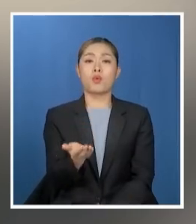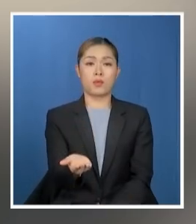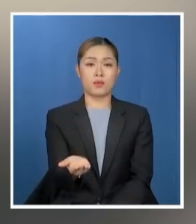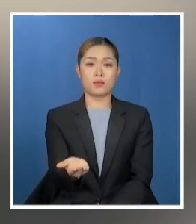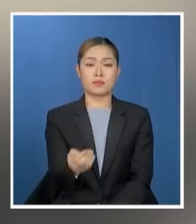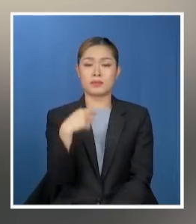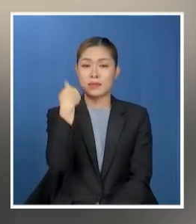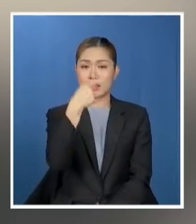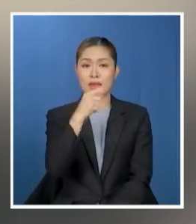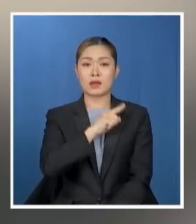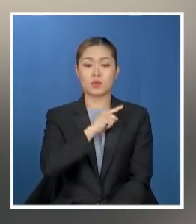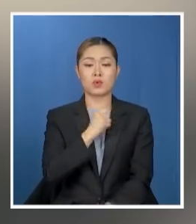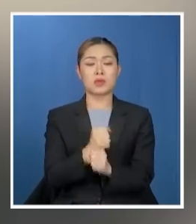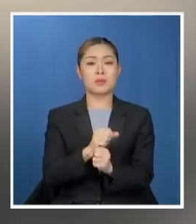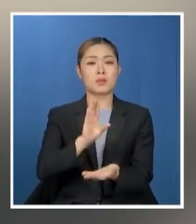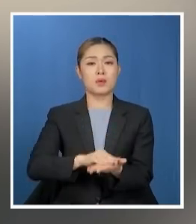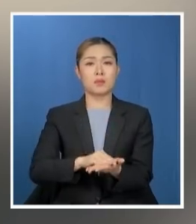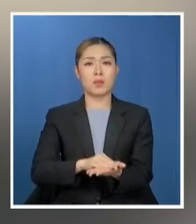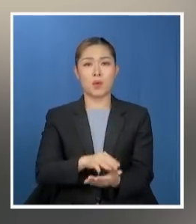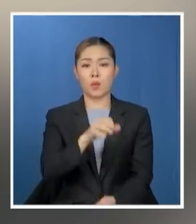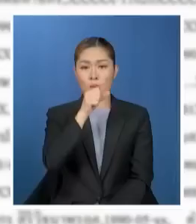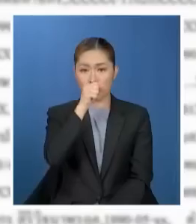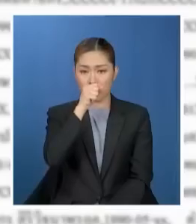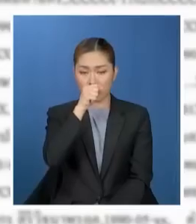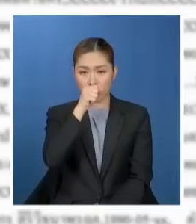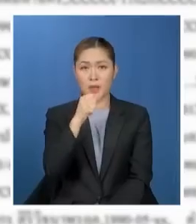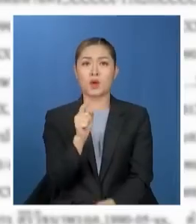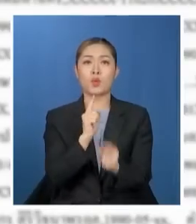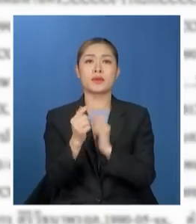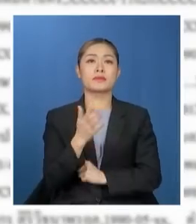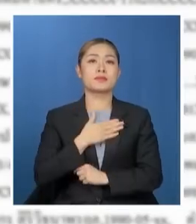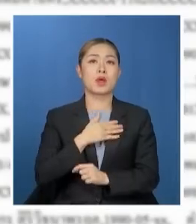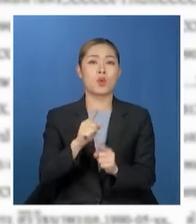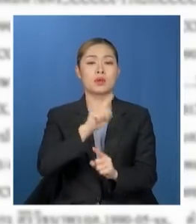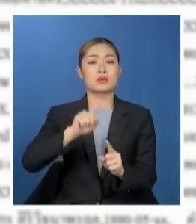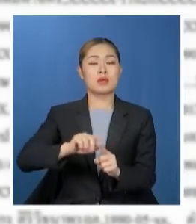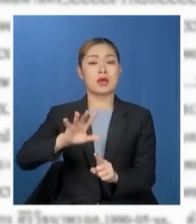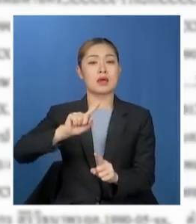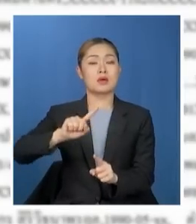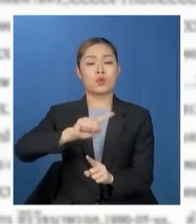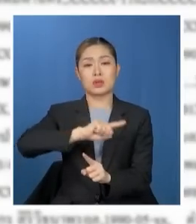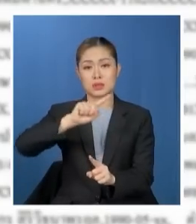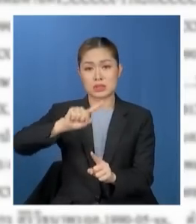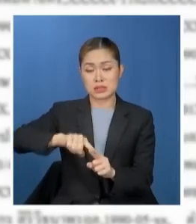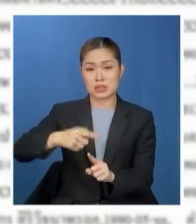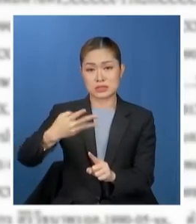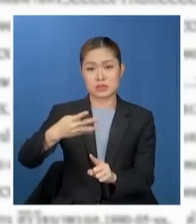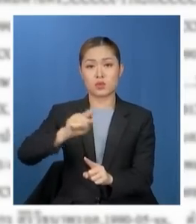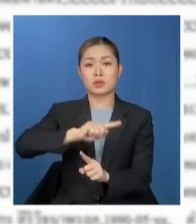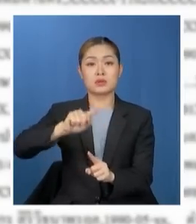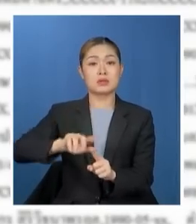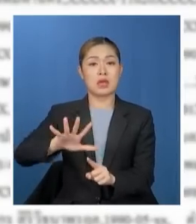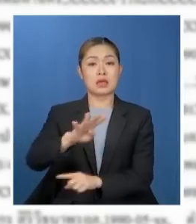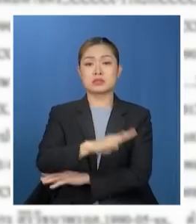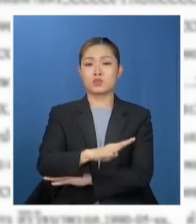ให้หน่วยงานที่ทำข้อมูลหลุดออกไปเนี่ยติดต่อกลับมาฮะภายในวันที่5เมษายนเวลา4โมงเย็น